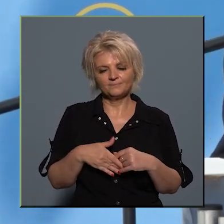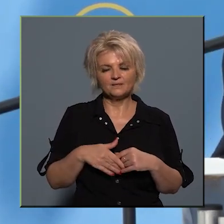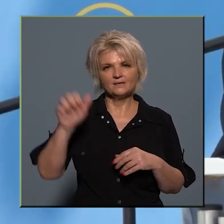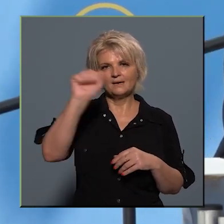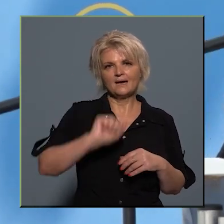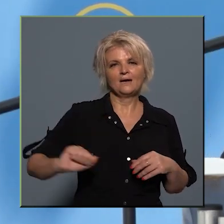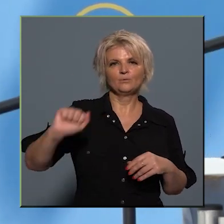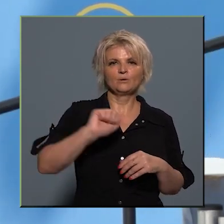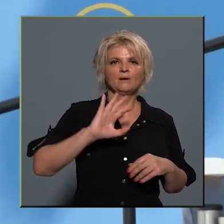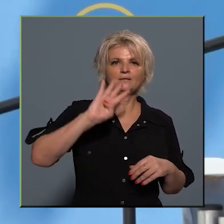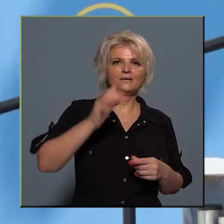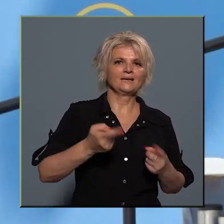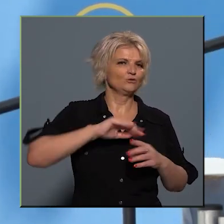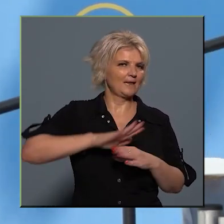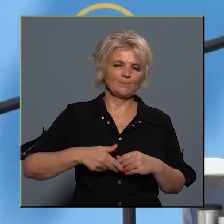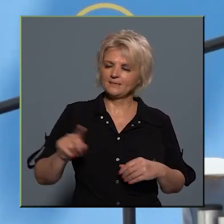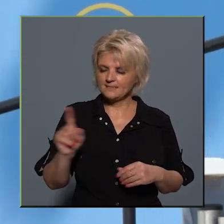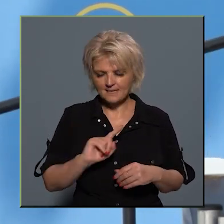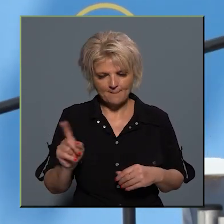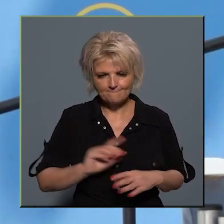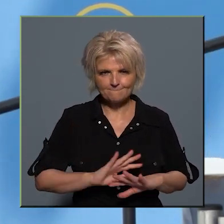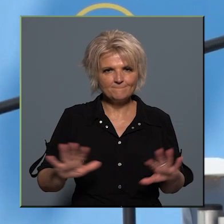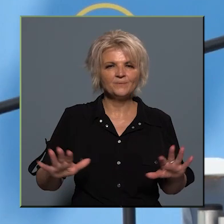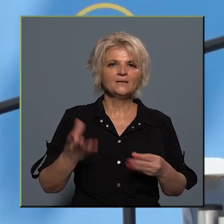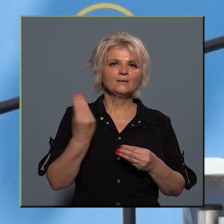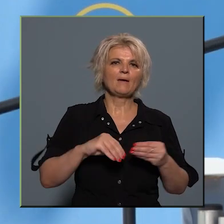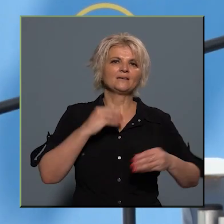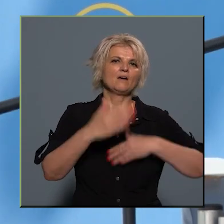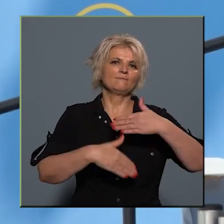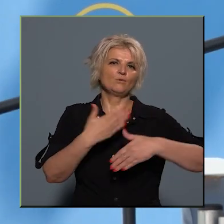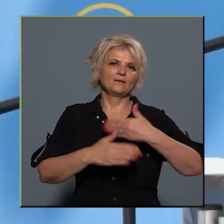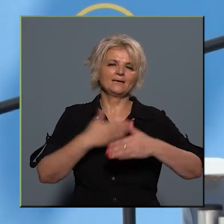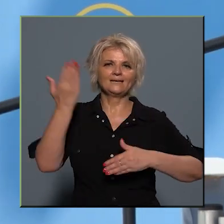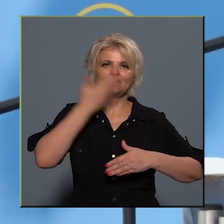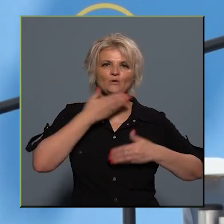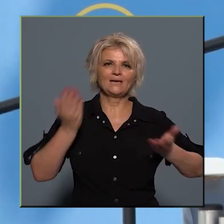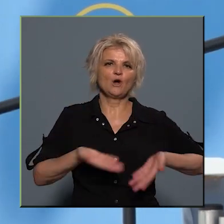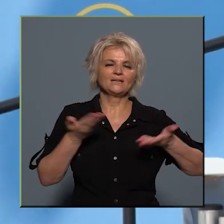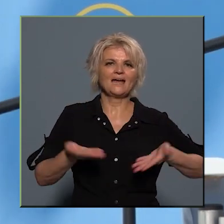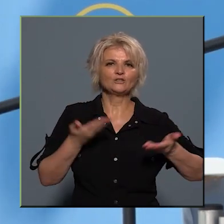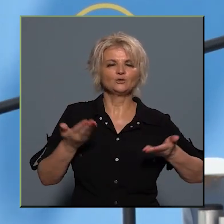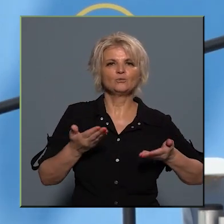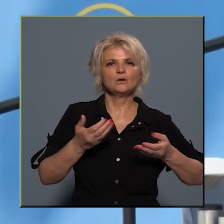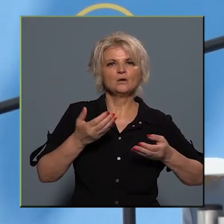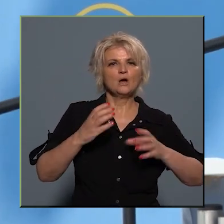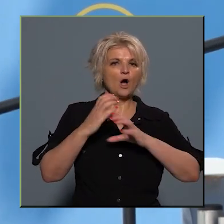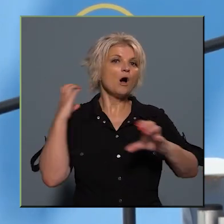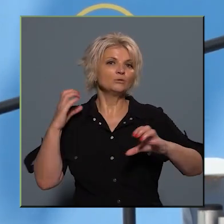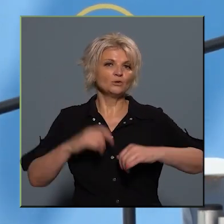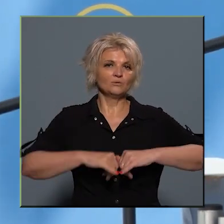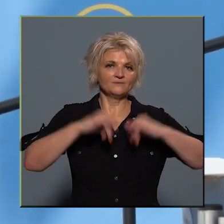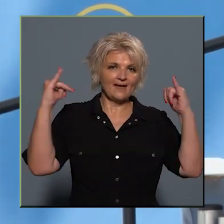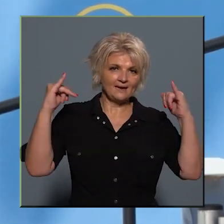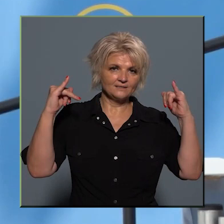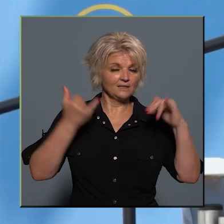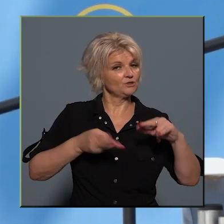európai négyektől, mint azt néha gondoljuk, hiszen folyik hidrogénhajtási autóbuszok fejlesztése nem